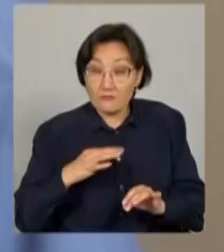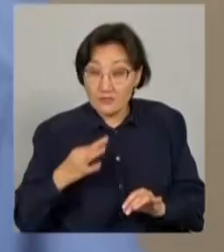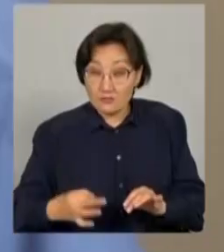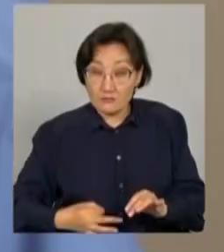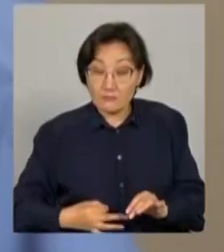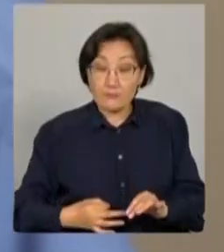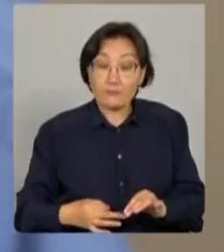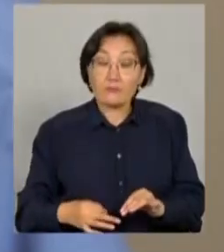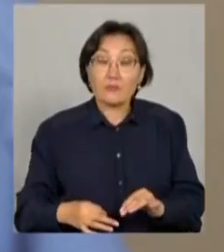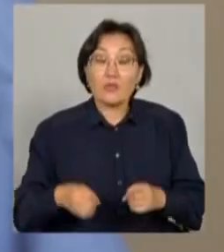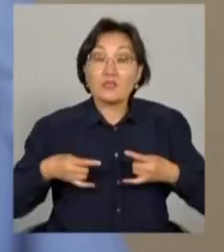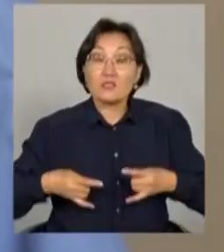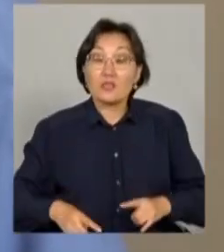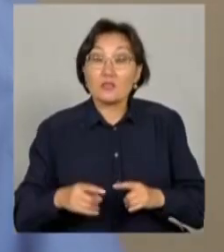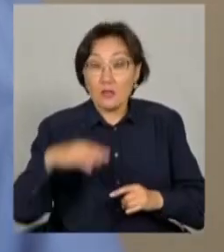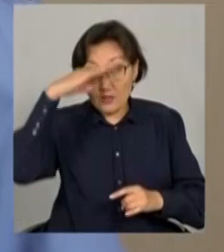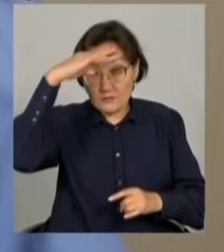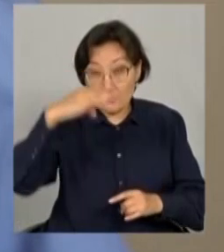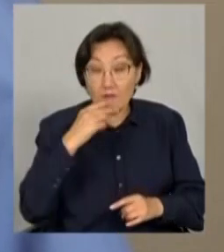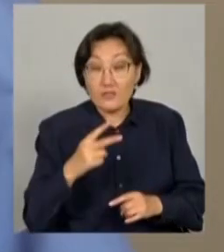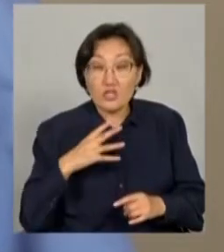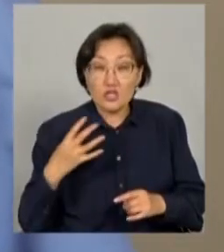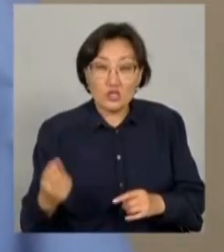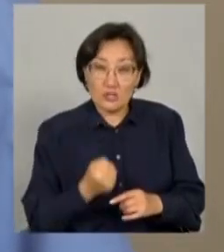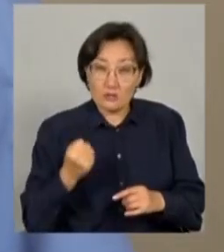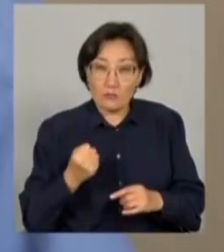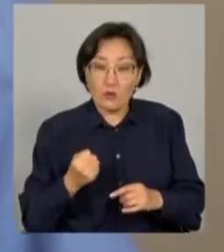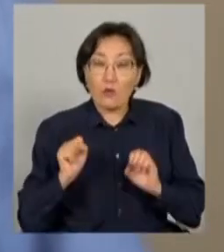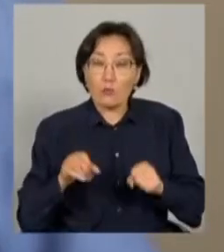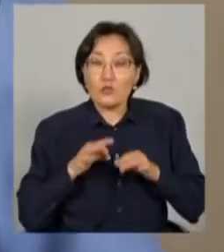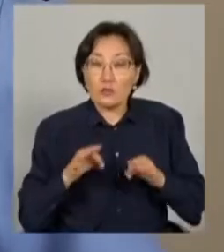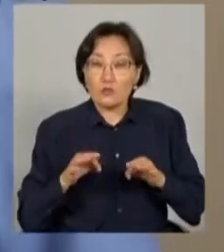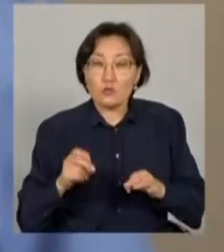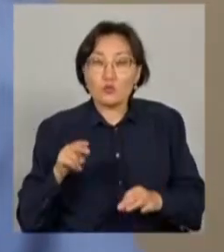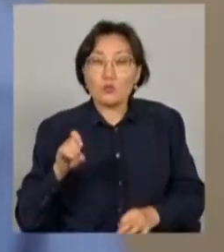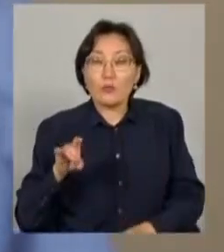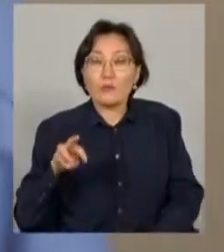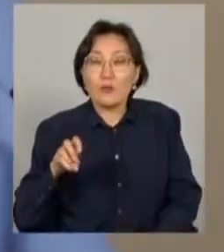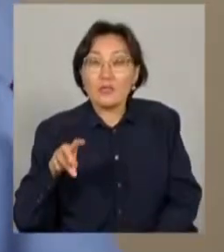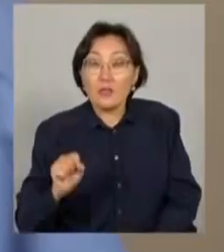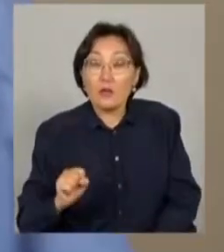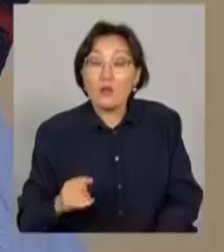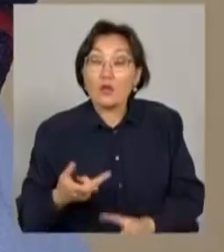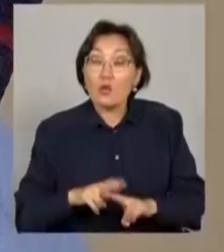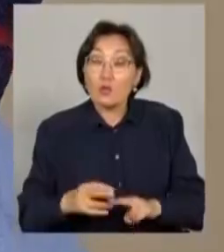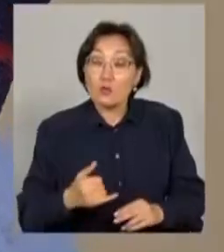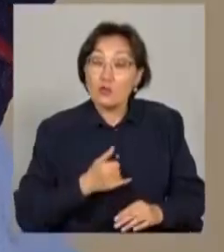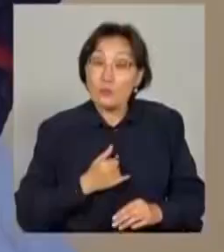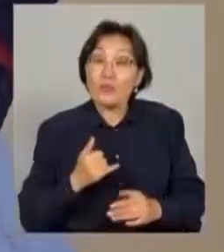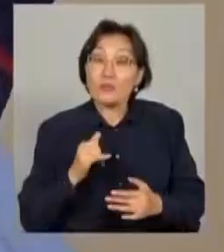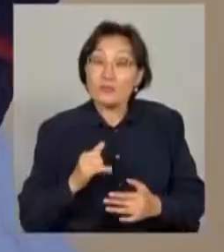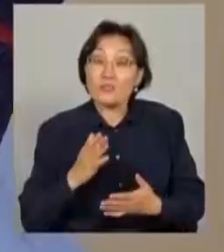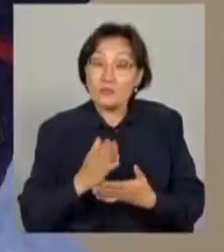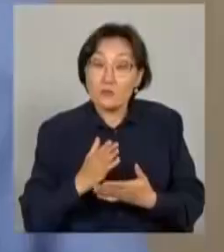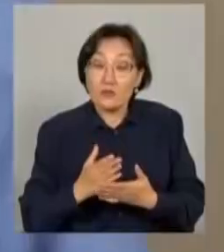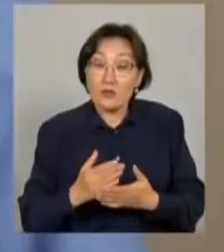рождения в отце видел героя, можно сказать, даже супермена, да, который он для меня является.